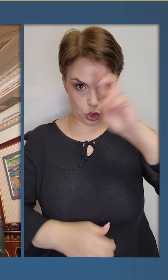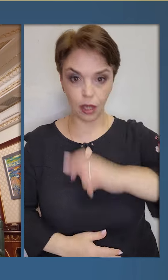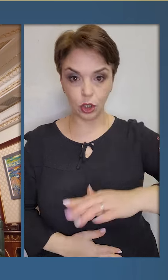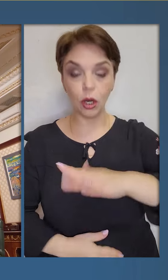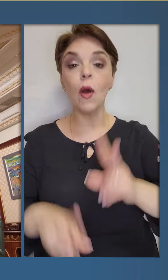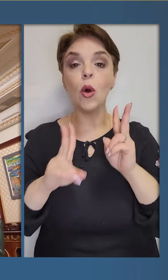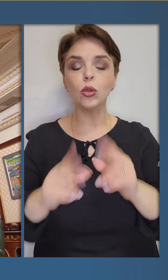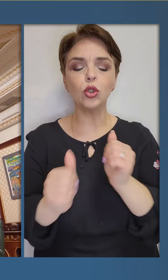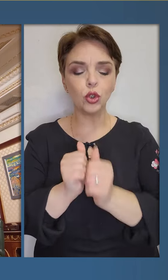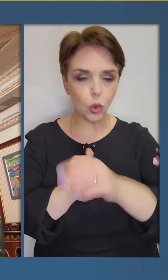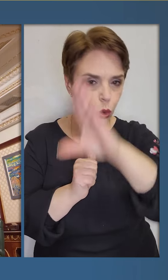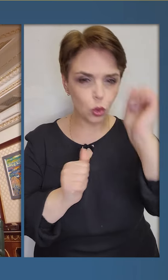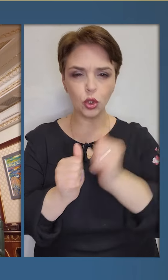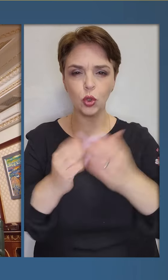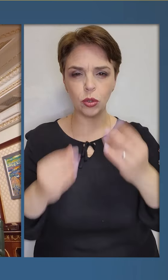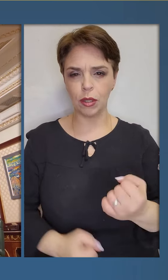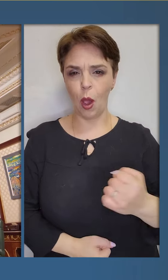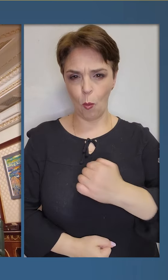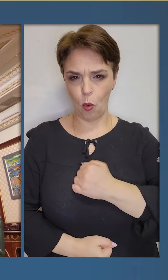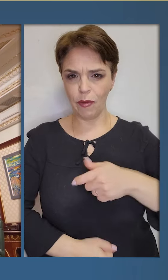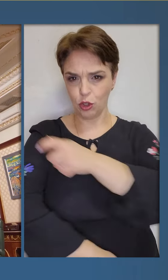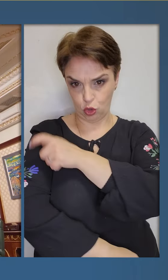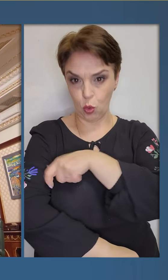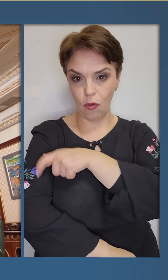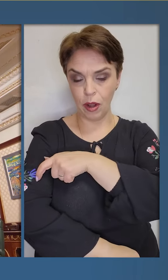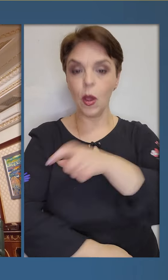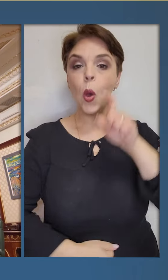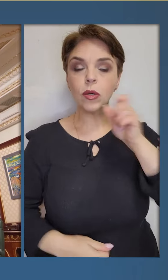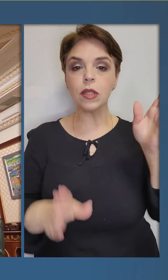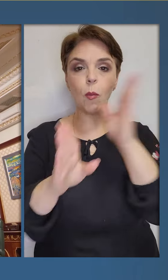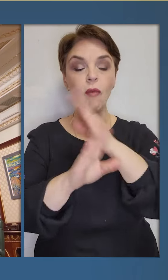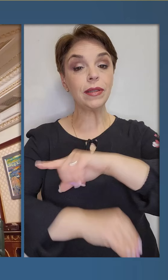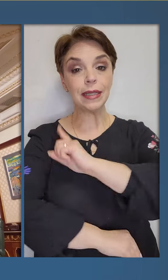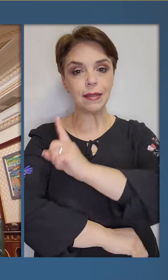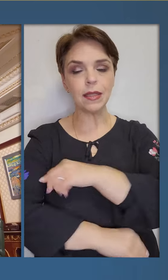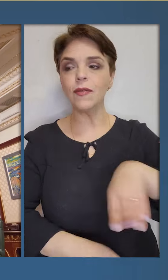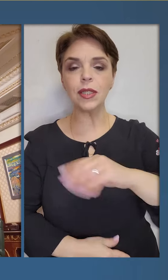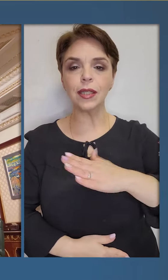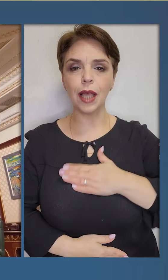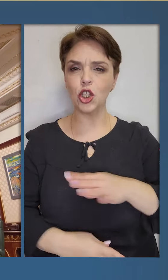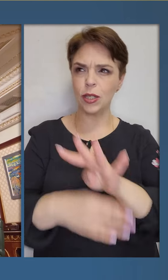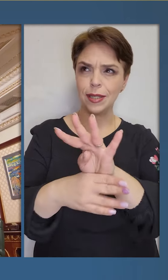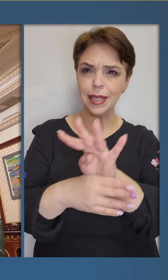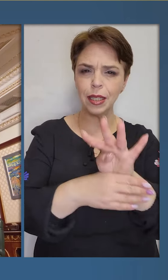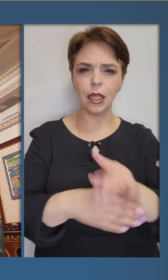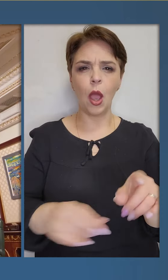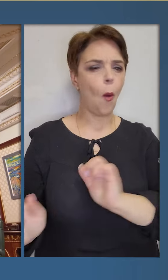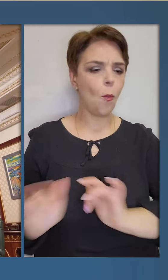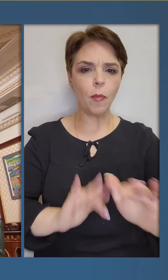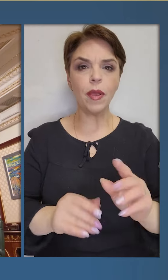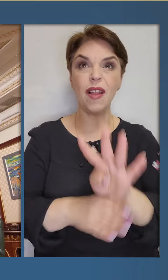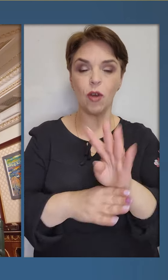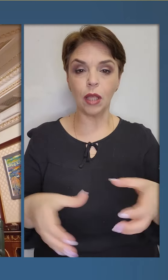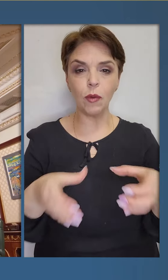захищає державу хто щоночі щодня на бойових чергуваннях українській повітряні сили усі наші зенітники